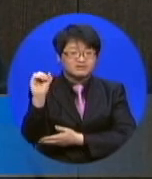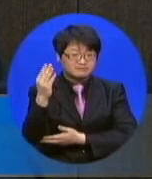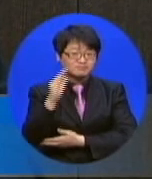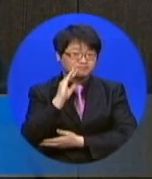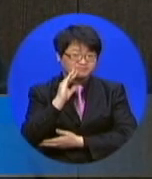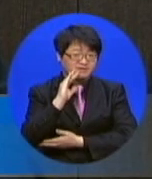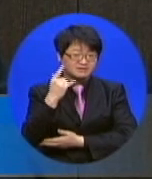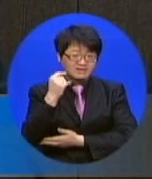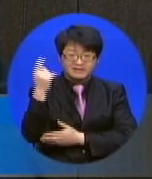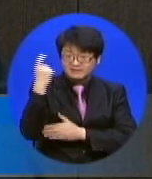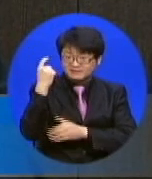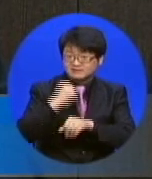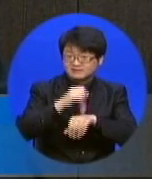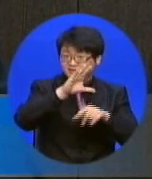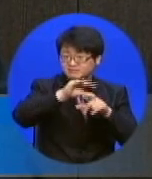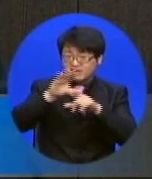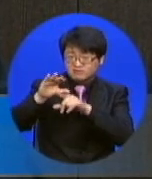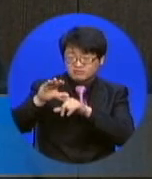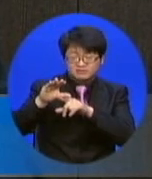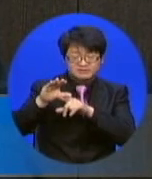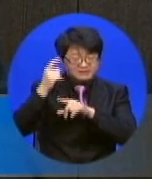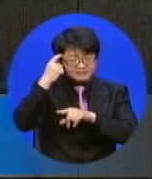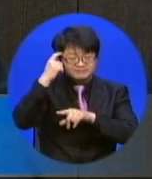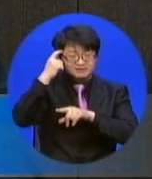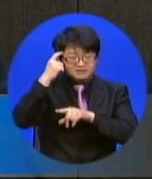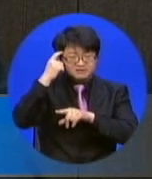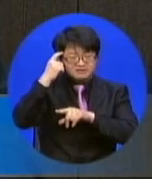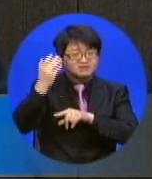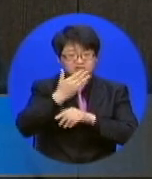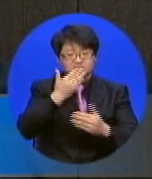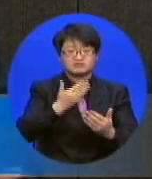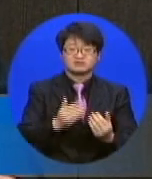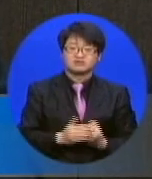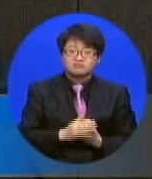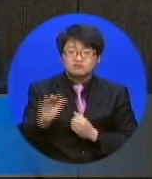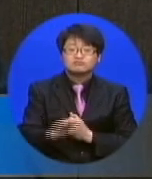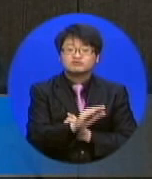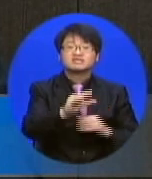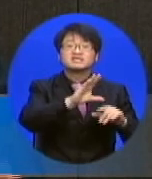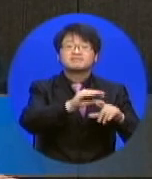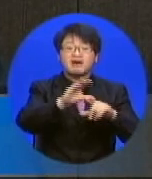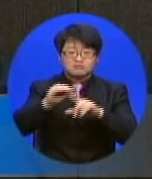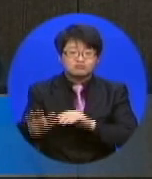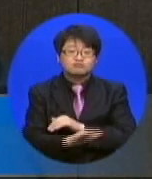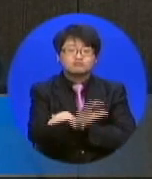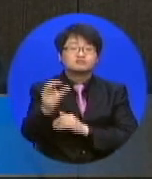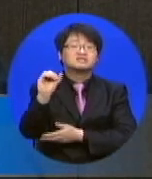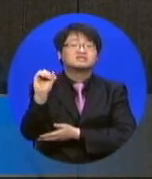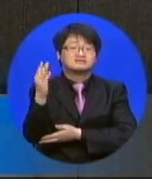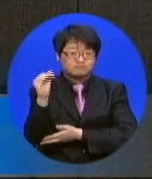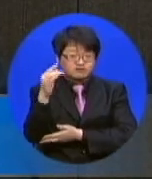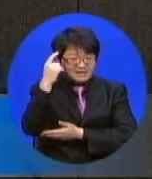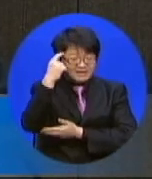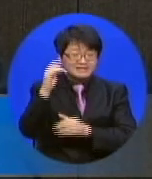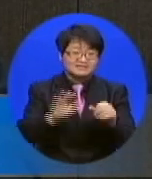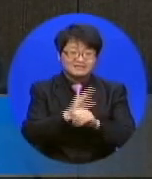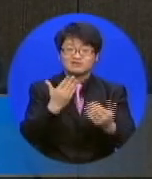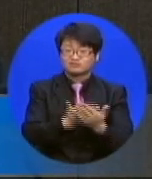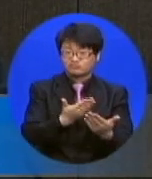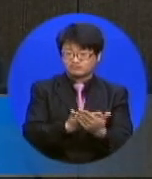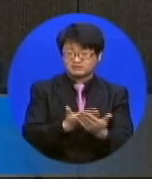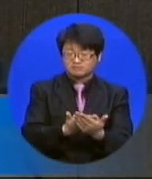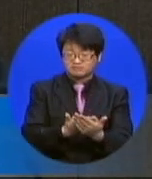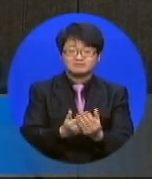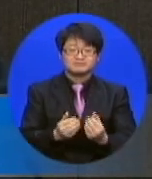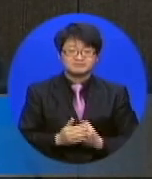내가 듣는 방송이요 그런 게 중요한 게 아니라 우리 방송이요, 우리 신문이요 그렇게 사랑해 주시고 아껴